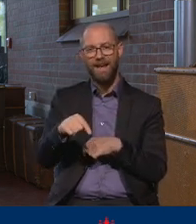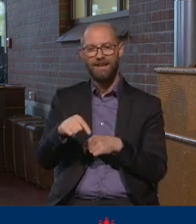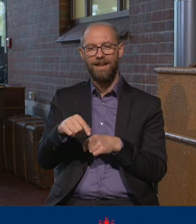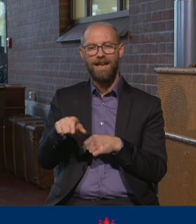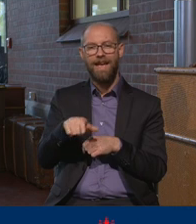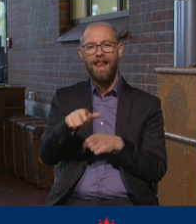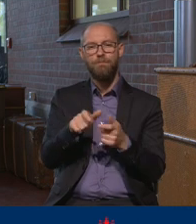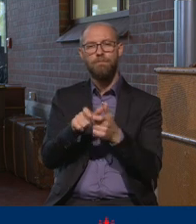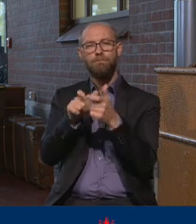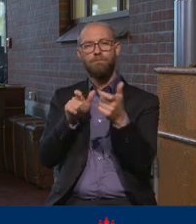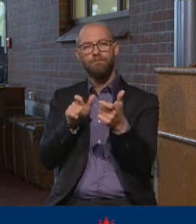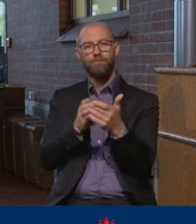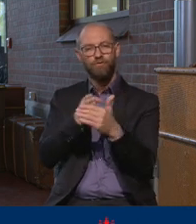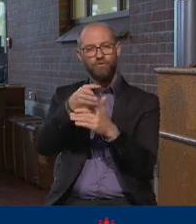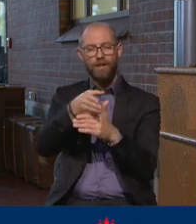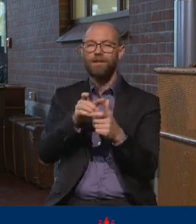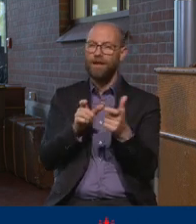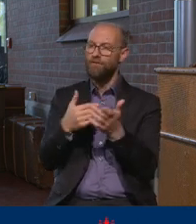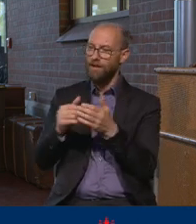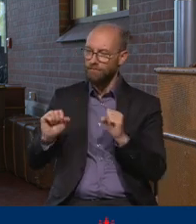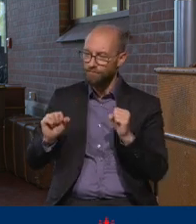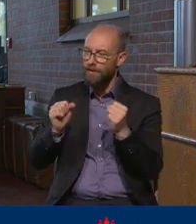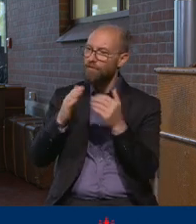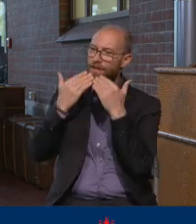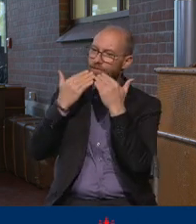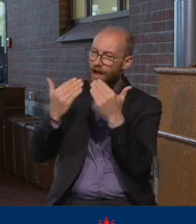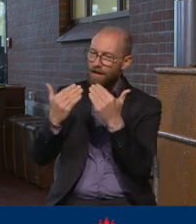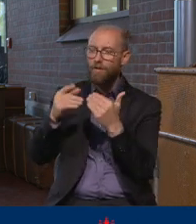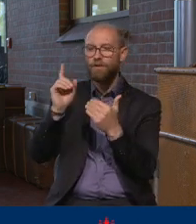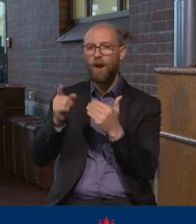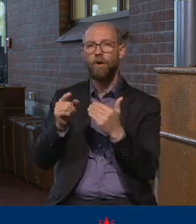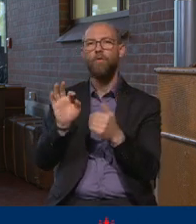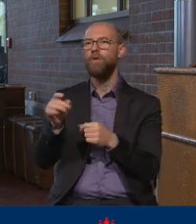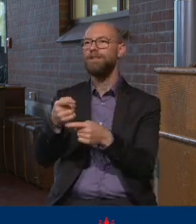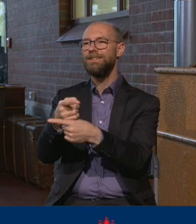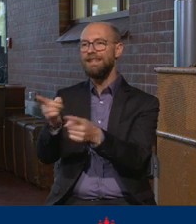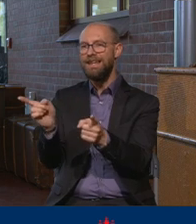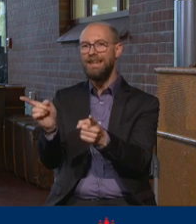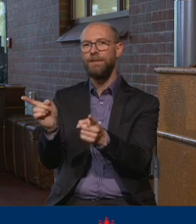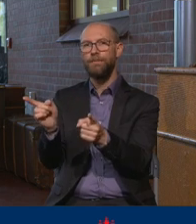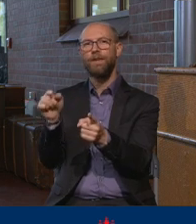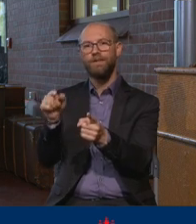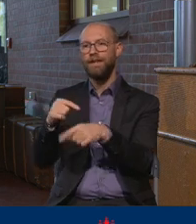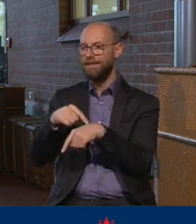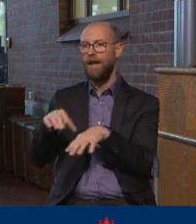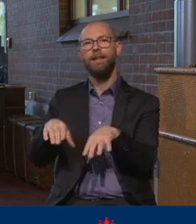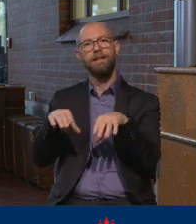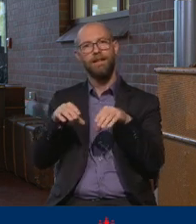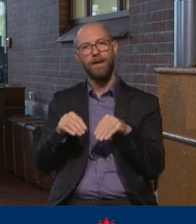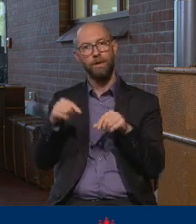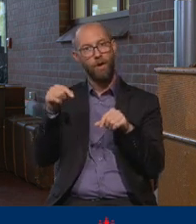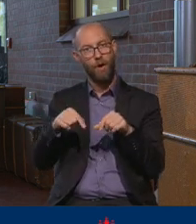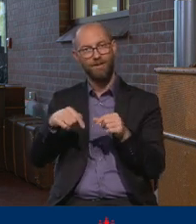beigetragen haben und weiter beitragen und danke auch an sie alle dass sie sich die zeit nehmen um heute